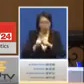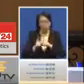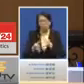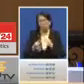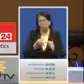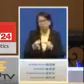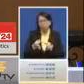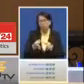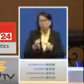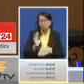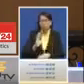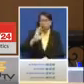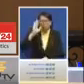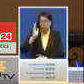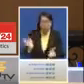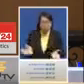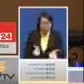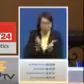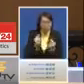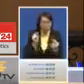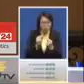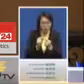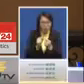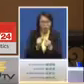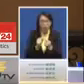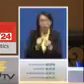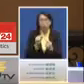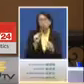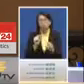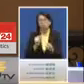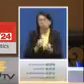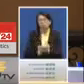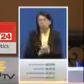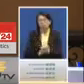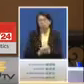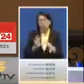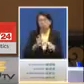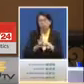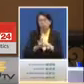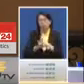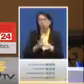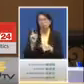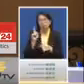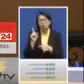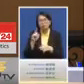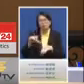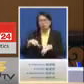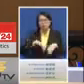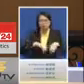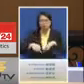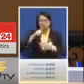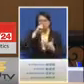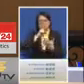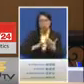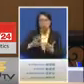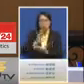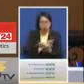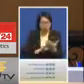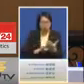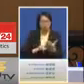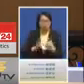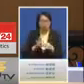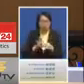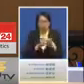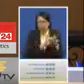นับสนุนหรือคัดค้านในเรื่องความเหมาะสมของนโยบายและความสามารถที่จะบริหารราชการแผ่นดินนะครับคราวนี้ท่านโยง